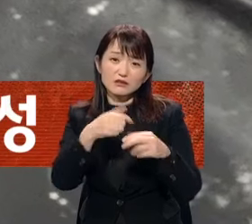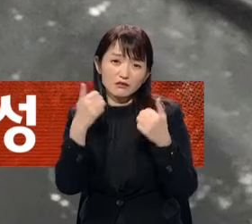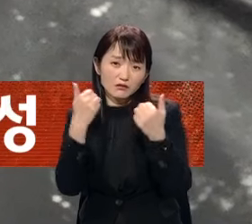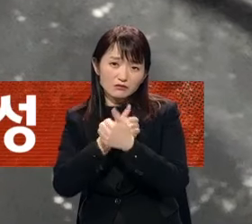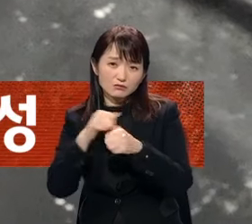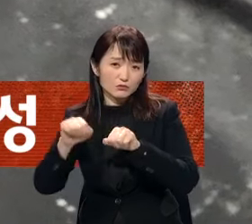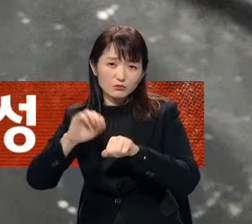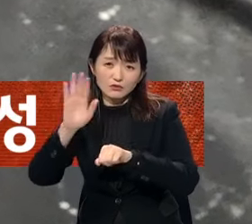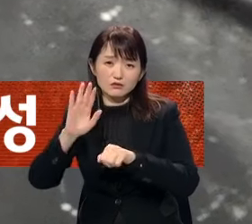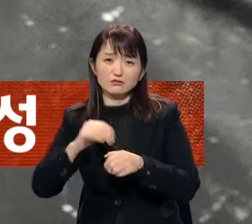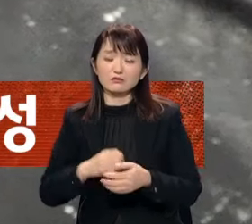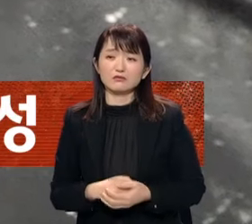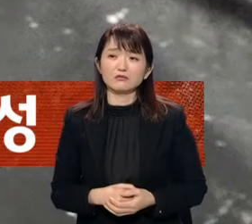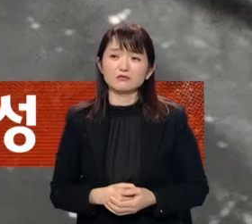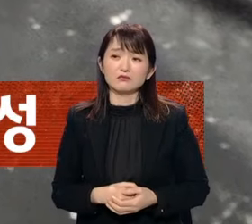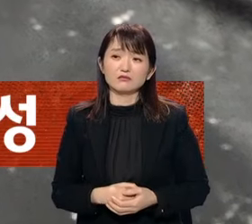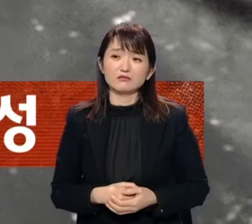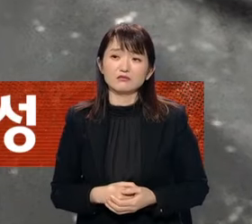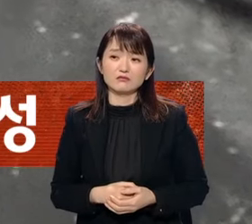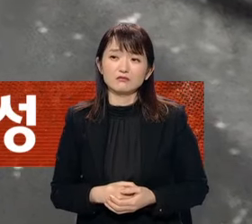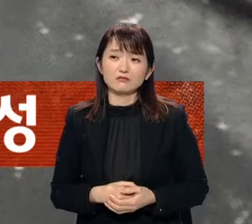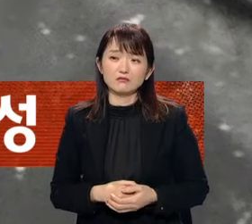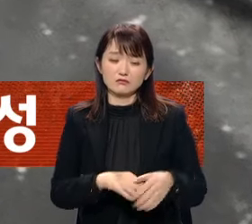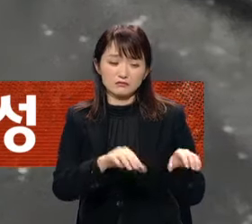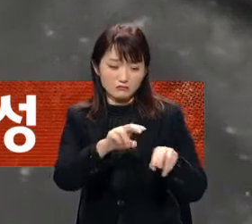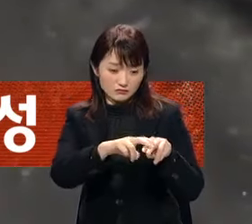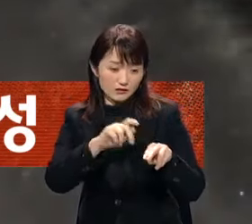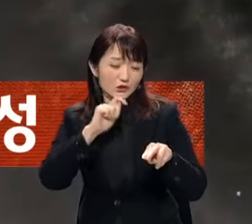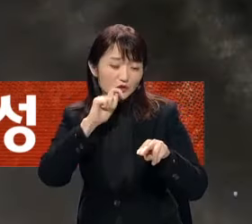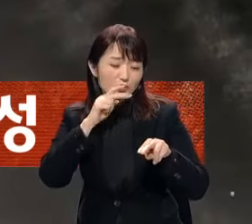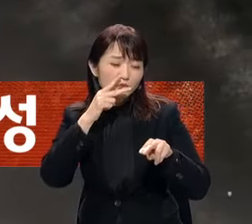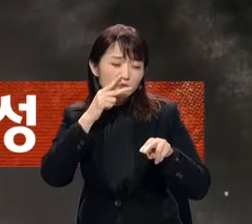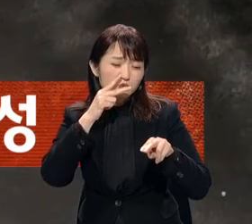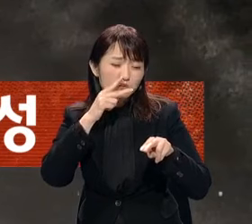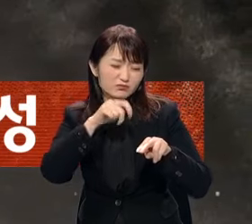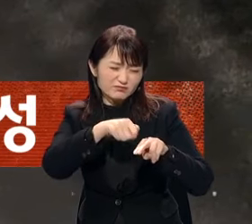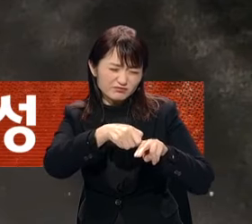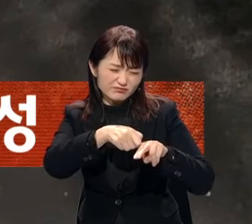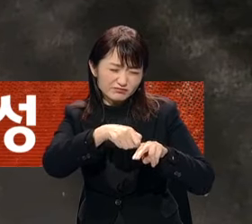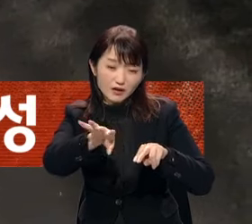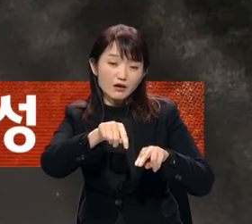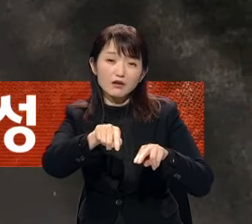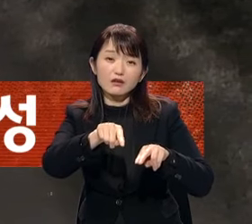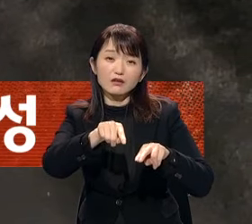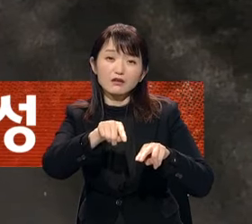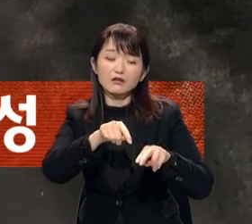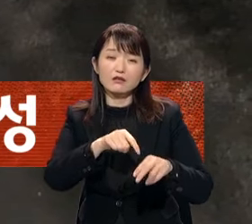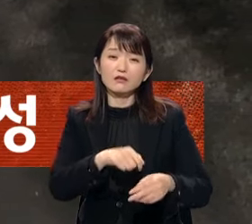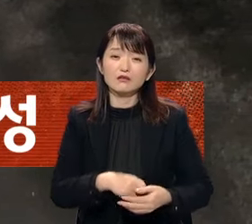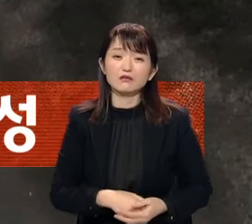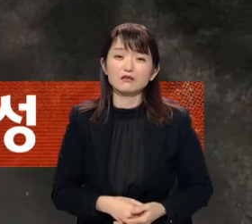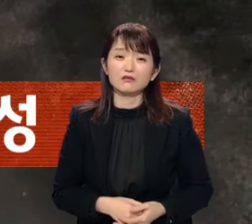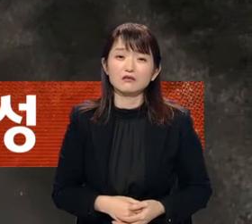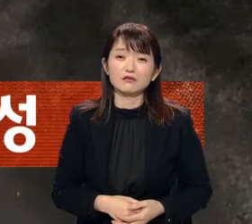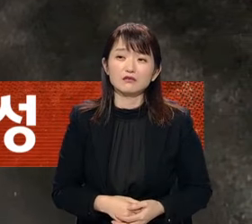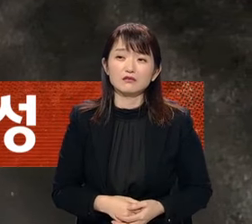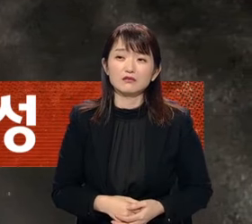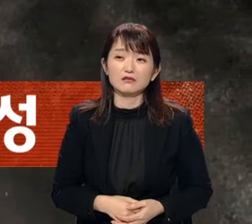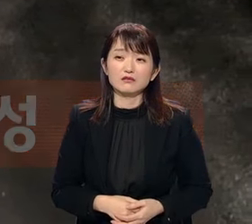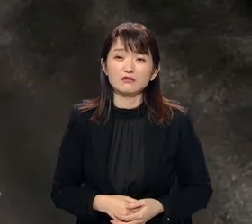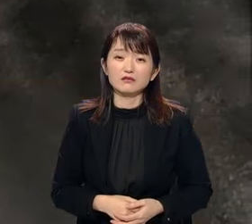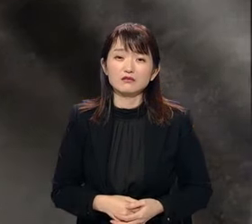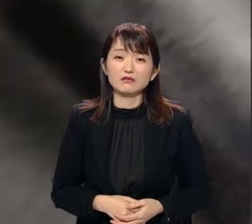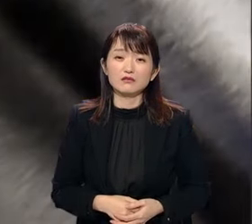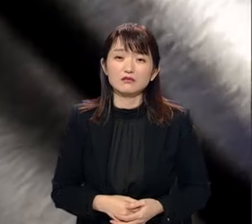아닙니까? 쇼파에다가 그냥 담배를 꺼버리고 거기에다 지금 쇼파에 구멍을 뽕 낼 정도로 담배를 껐다는 거예요. 그러면 지금 담배를